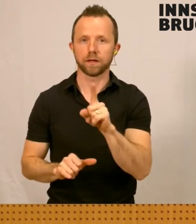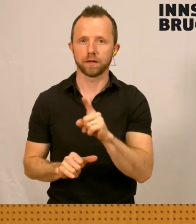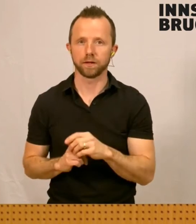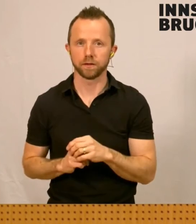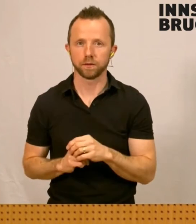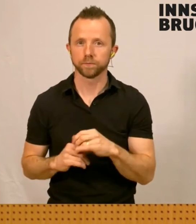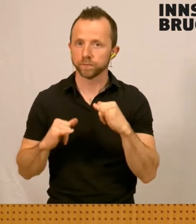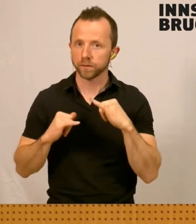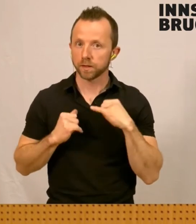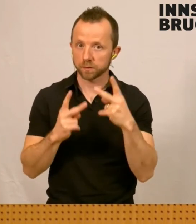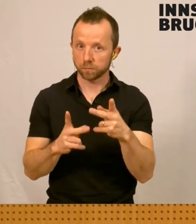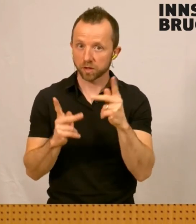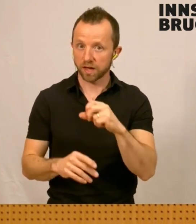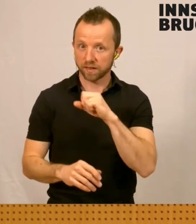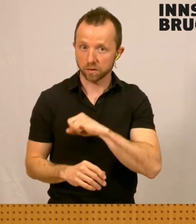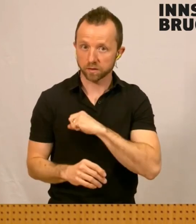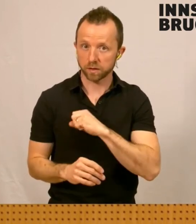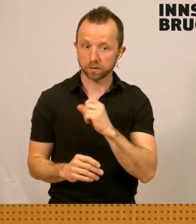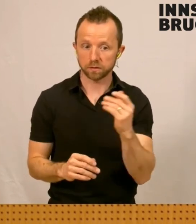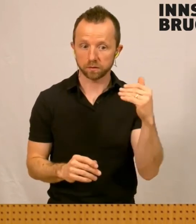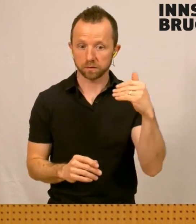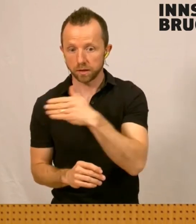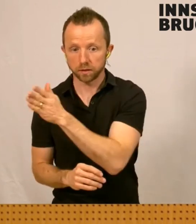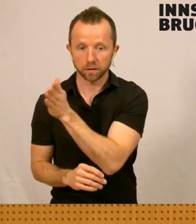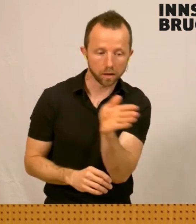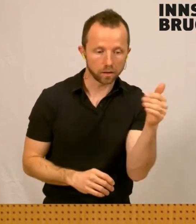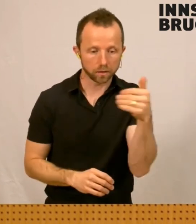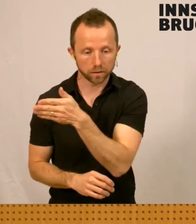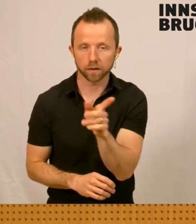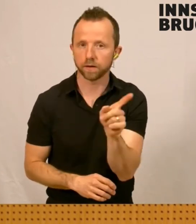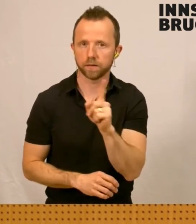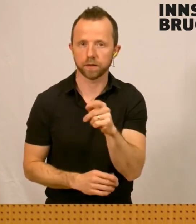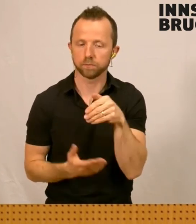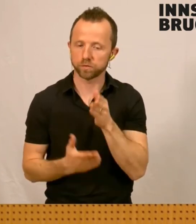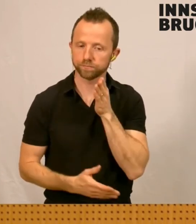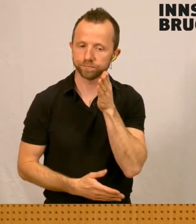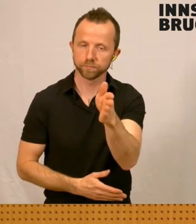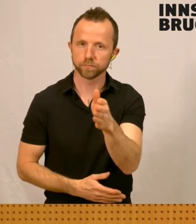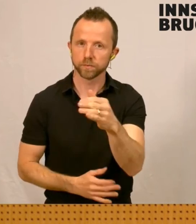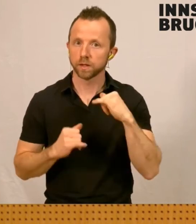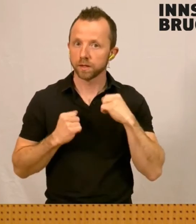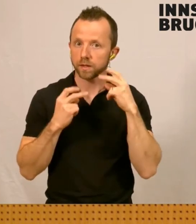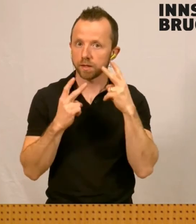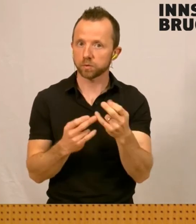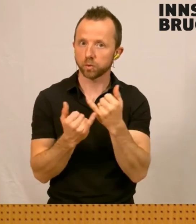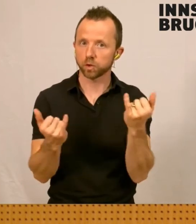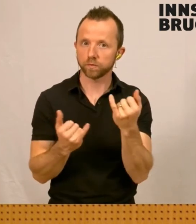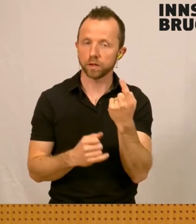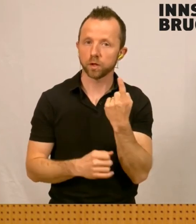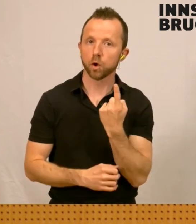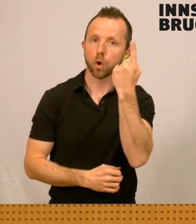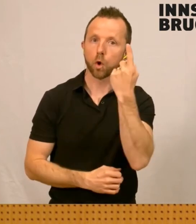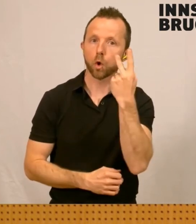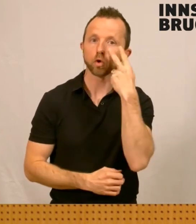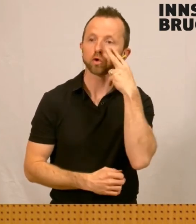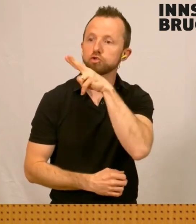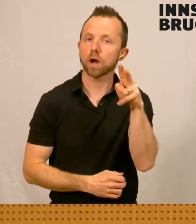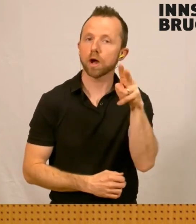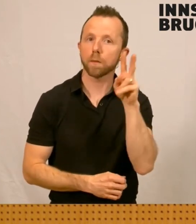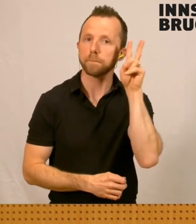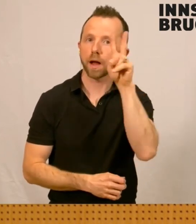Innsbruck verträgt keinen Dauer-Zick-Zack-Kurs und Innsbruck ist auch keine Hochschaubahn im grünen Vergnügungspark.